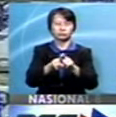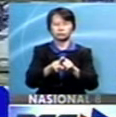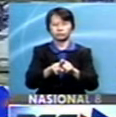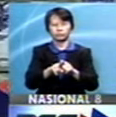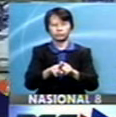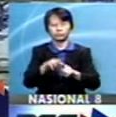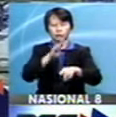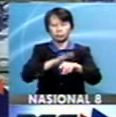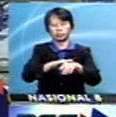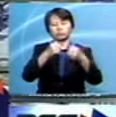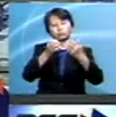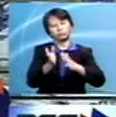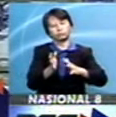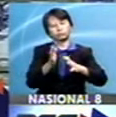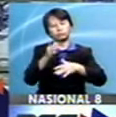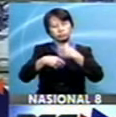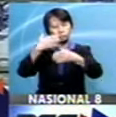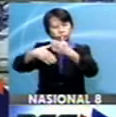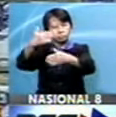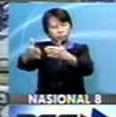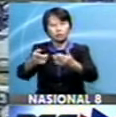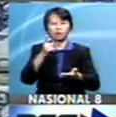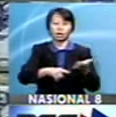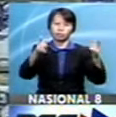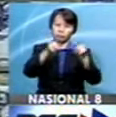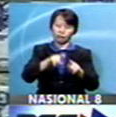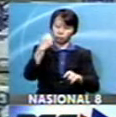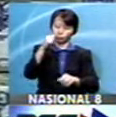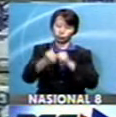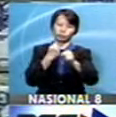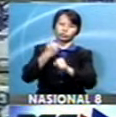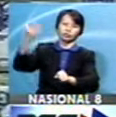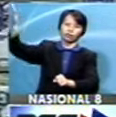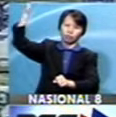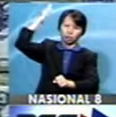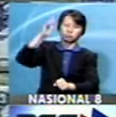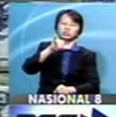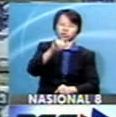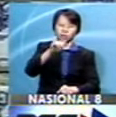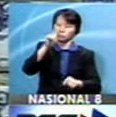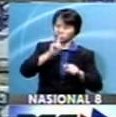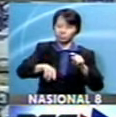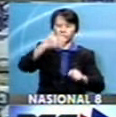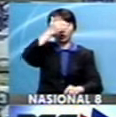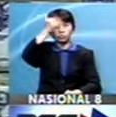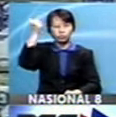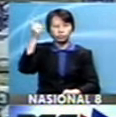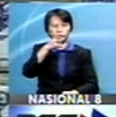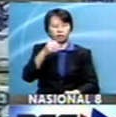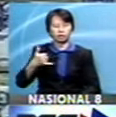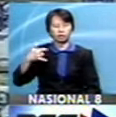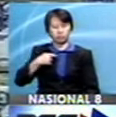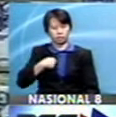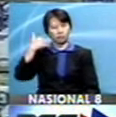masa berlalu. Tetapi apa yang berlaku pada 10 tahun lepas memangnya tidak dapat dilupakan. Dan